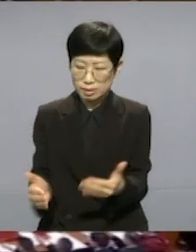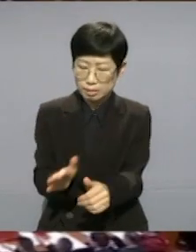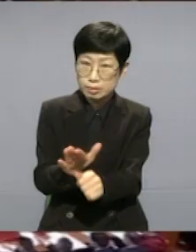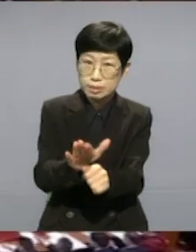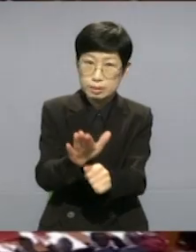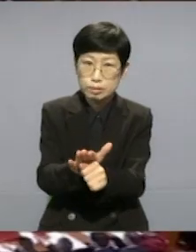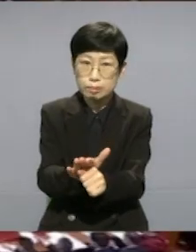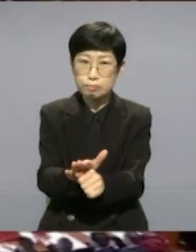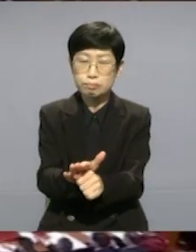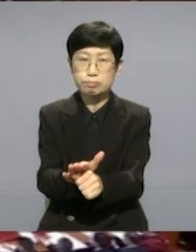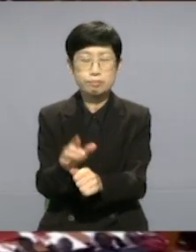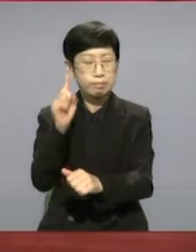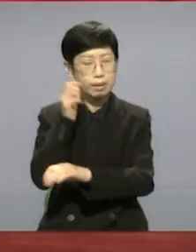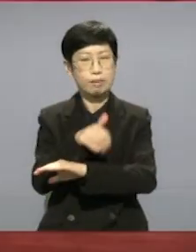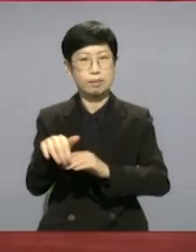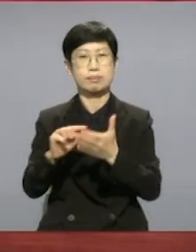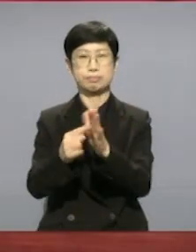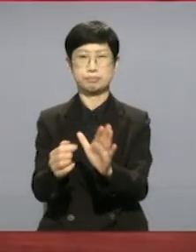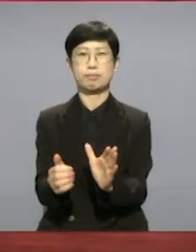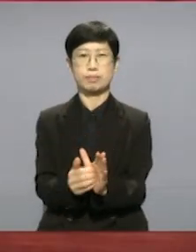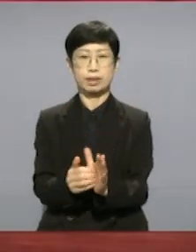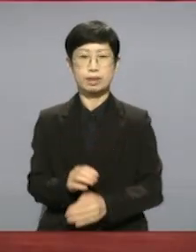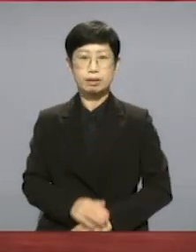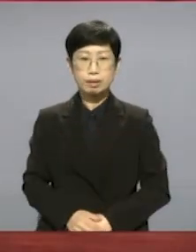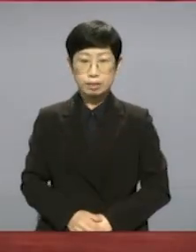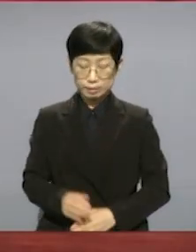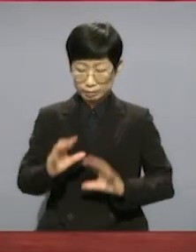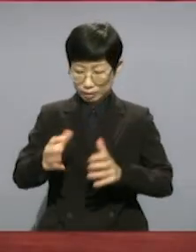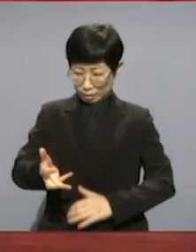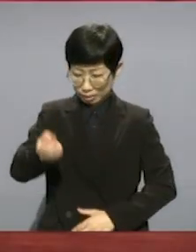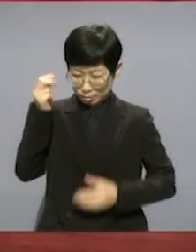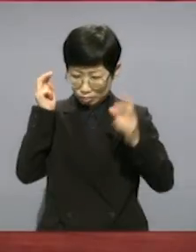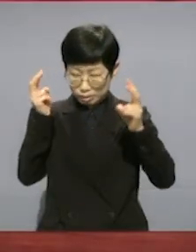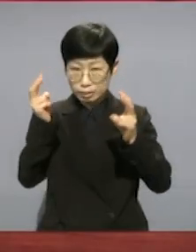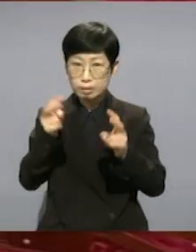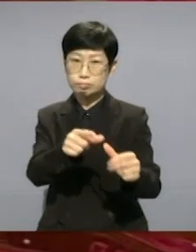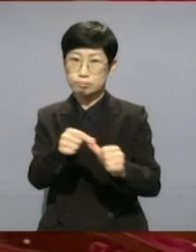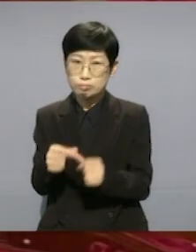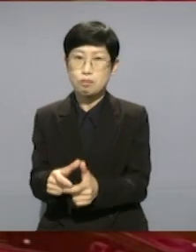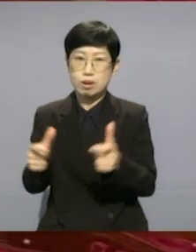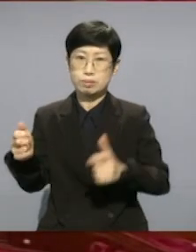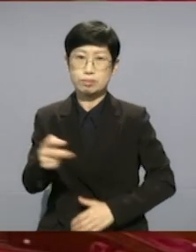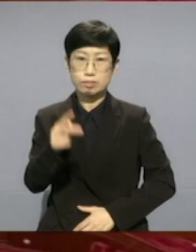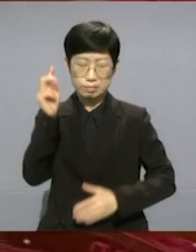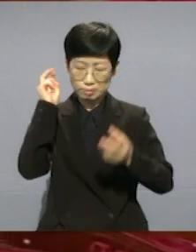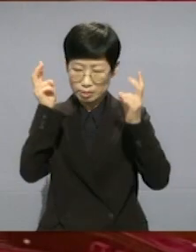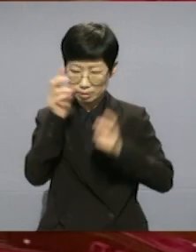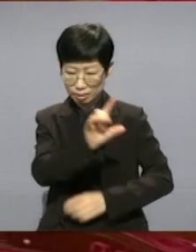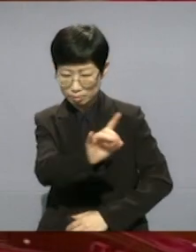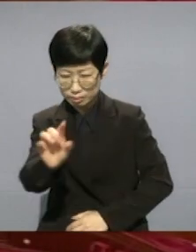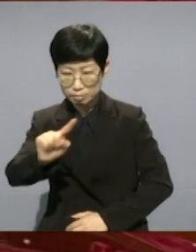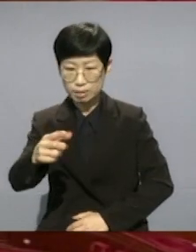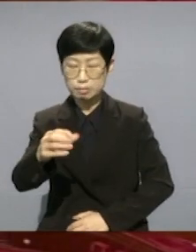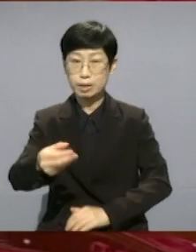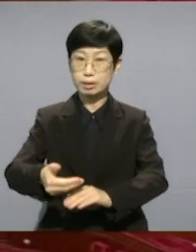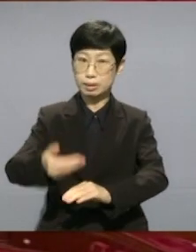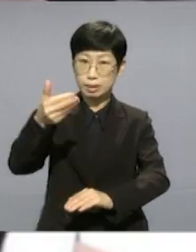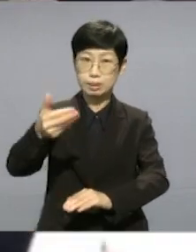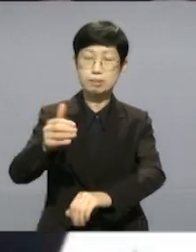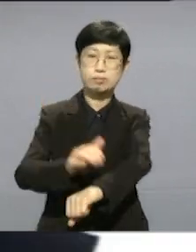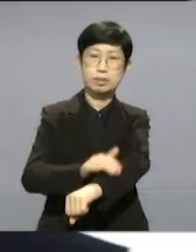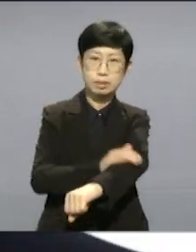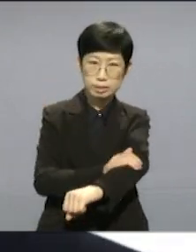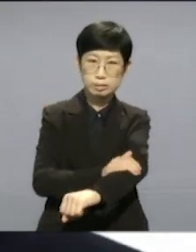의지를 강조했습니다. 국유기업 채용을 확대 지원하고 각 기업을 동원해 100만 명 이상의 취업 견습생을